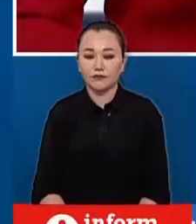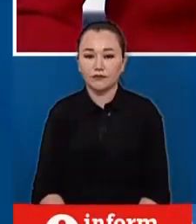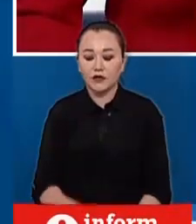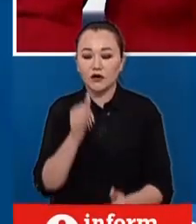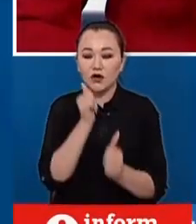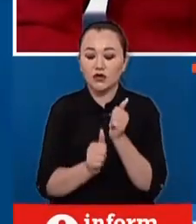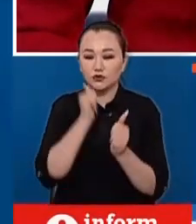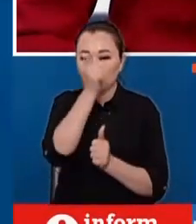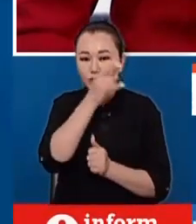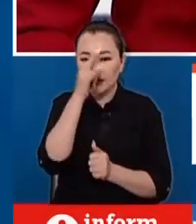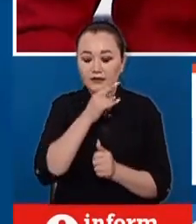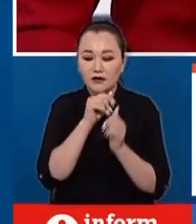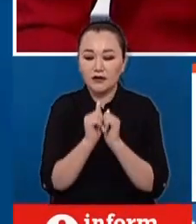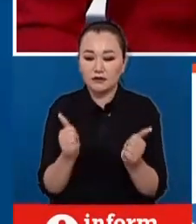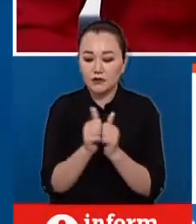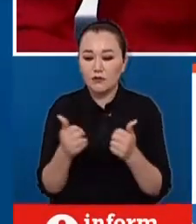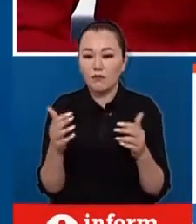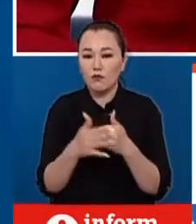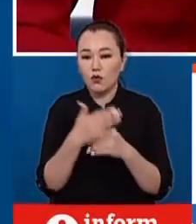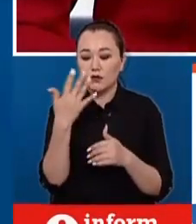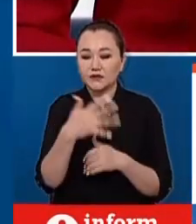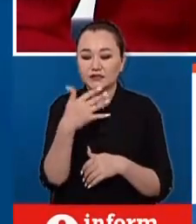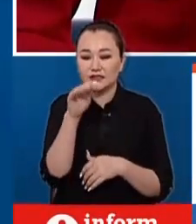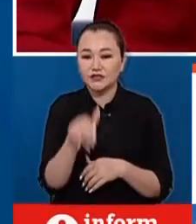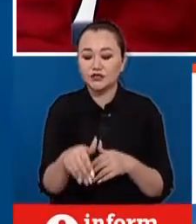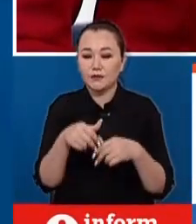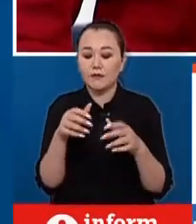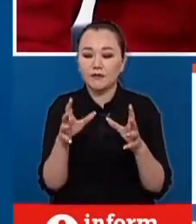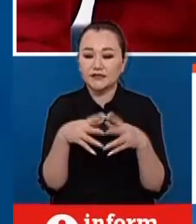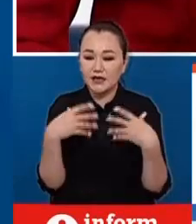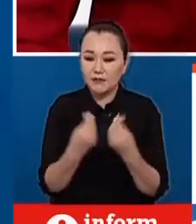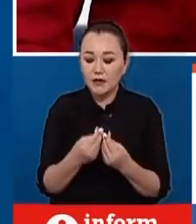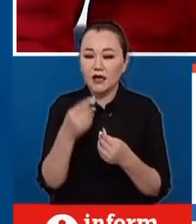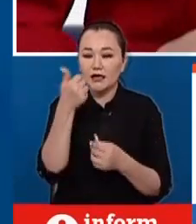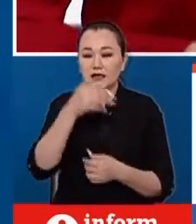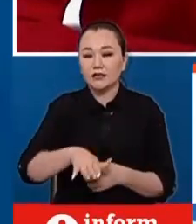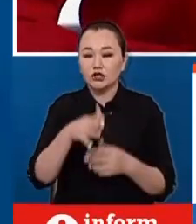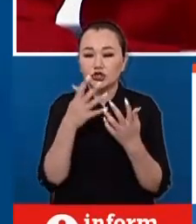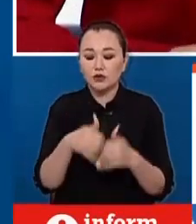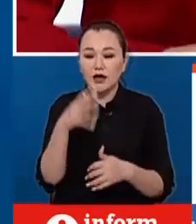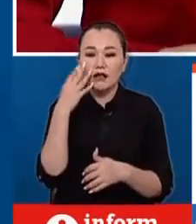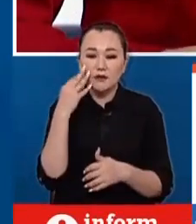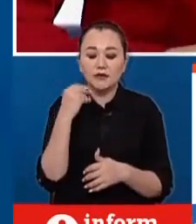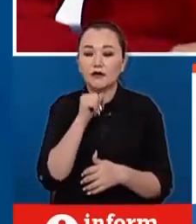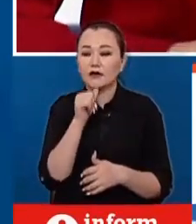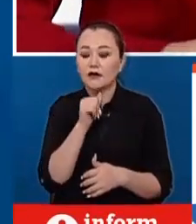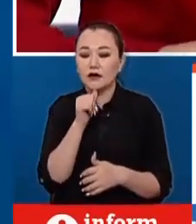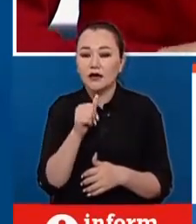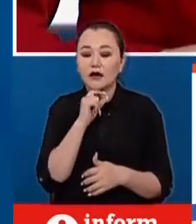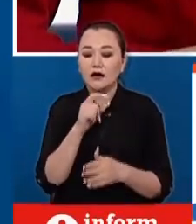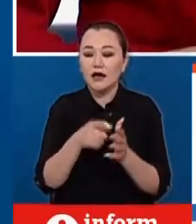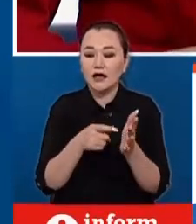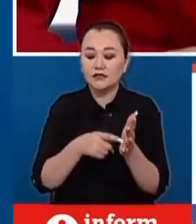ежегодно в Казахстане распадается более 50 тысяч браков лидеры по числу разводов Алматы и Карагандинской и